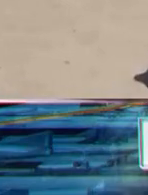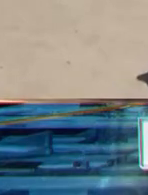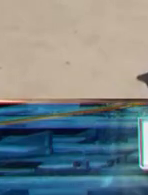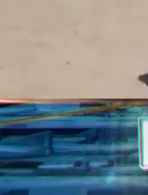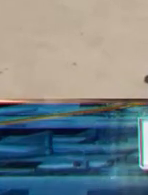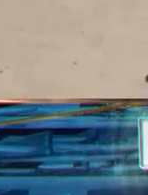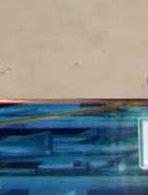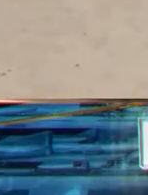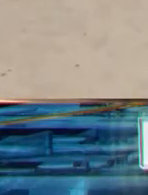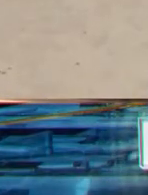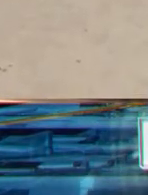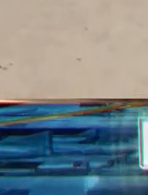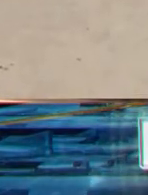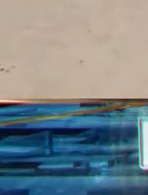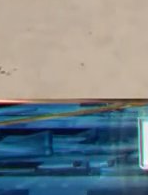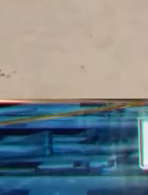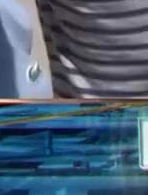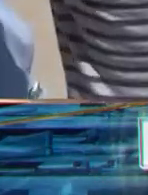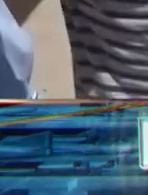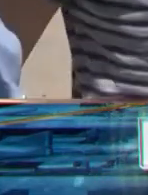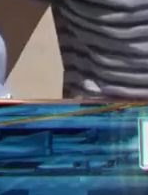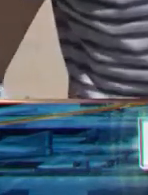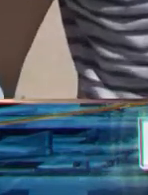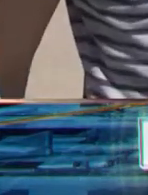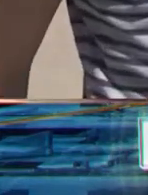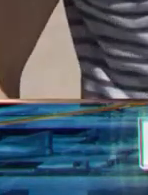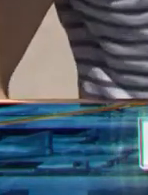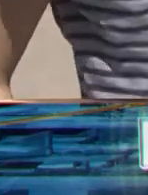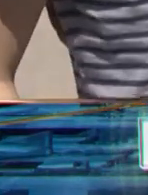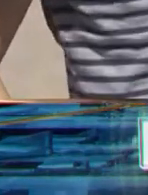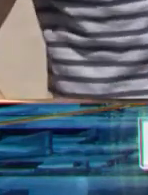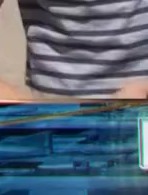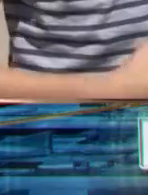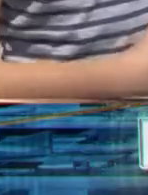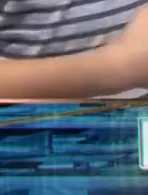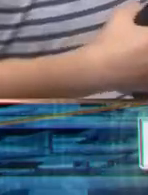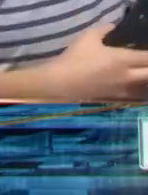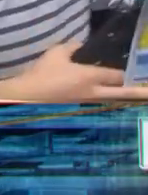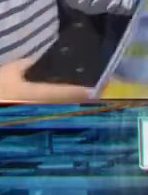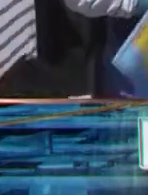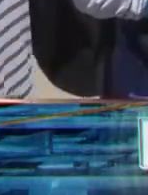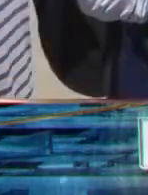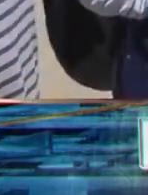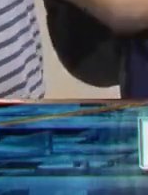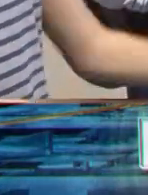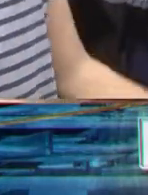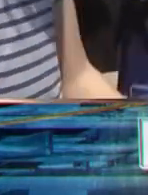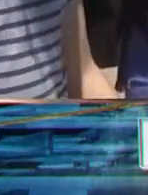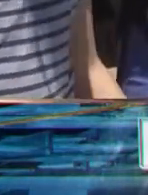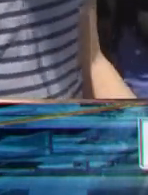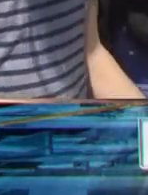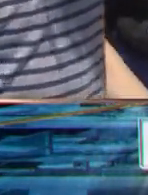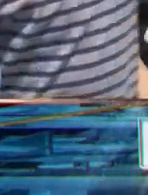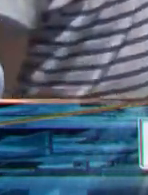Қауіпсіздік шараларын сақтаңдар, суға түсіп қалдыңдар. Ережелер бар. Қазақша да, орысша да. Ата-аналарыңыз суға